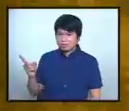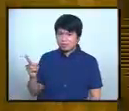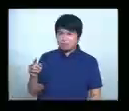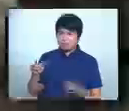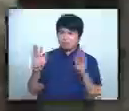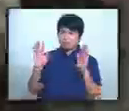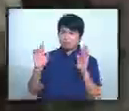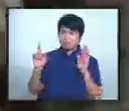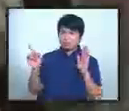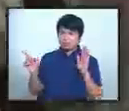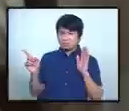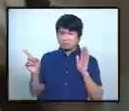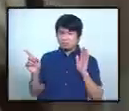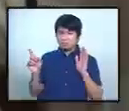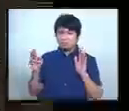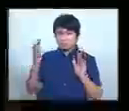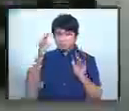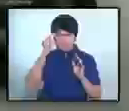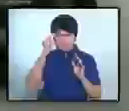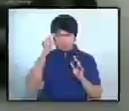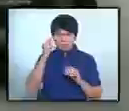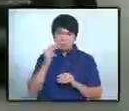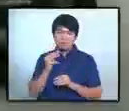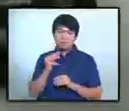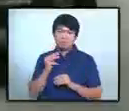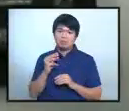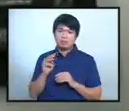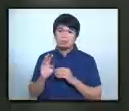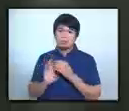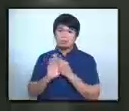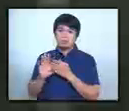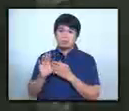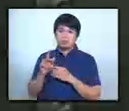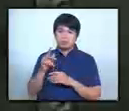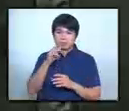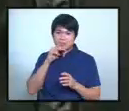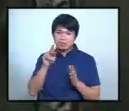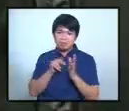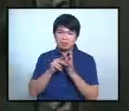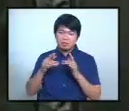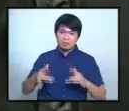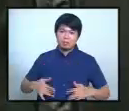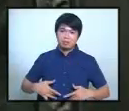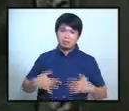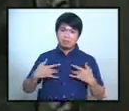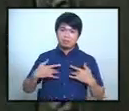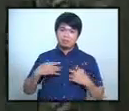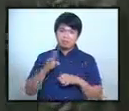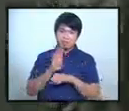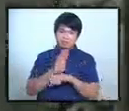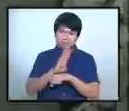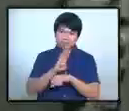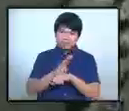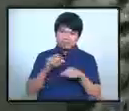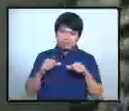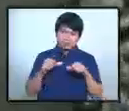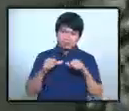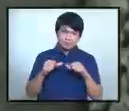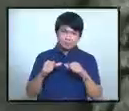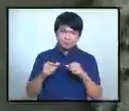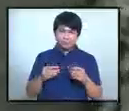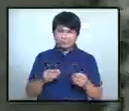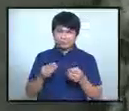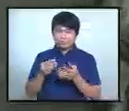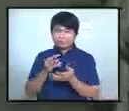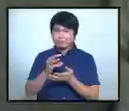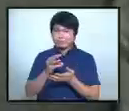wakas si Miguel Malvar. Sa pagbalik sa pribadong buhay ay tinuloy ni Malvar ang pagnenegosyo. Inalok siya ng mga kano ng pwesto sa kolonyal